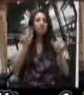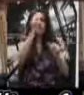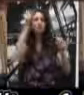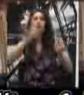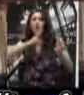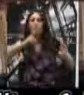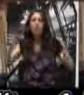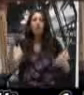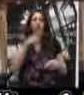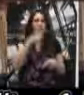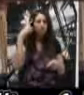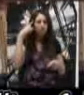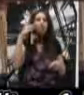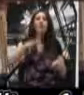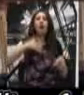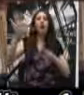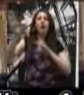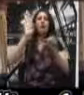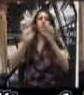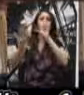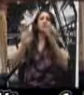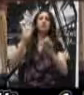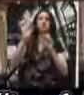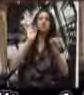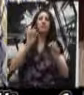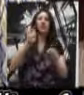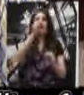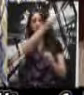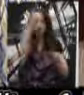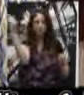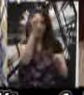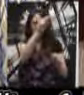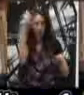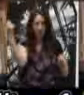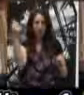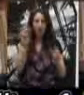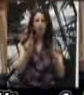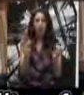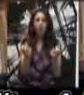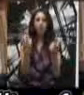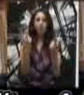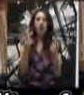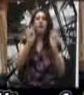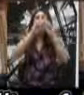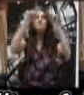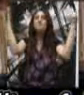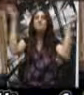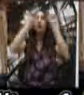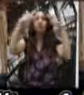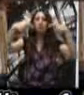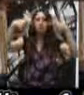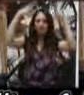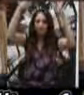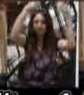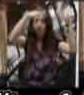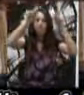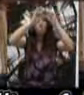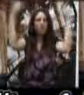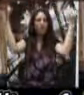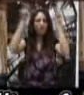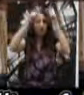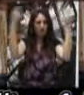وبعدين؟ فانا جبت البنت تلاجه وبوتاجاز. تلاجه وبوتاجاز؟ وجبت مطبخ